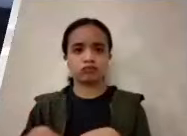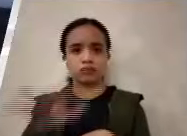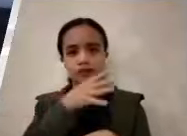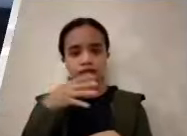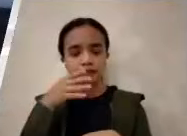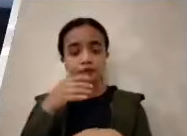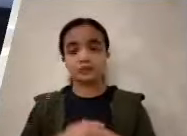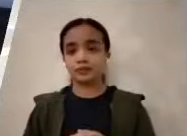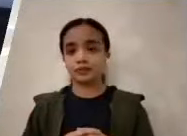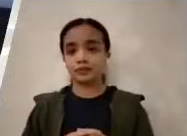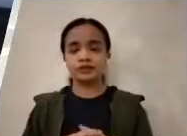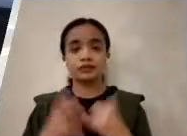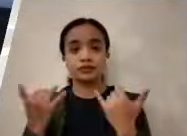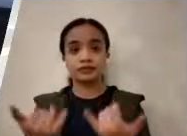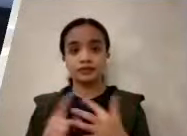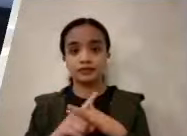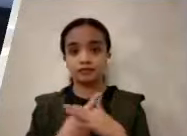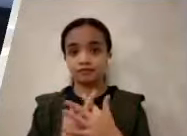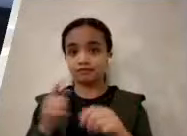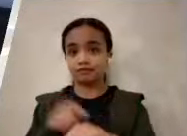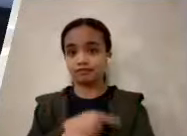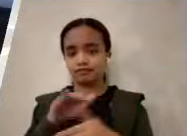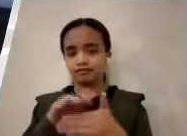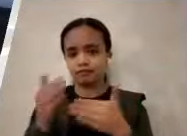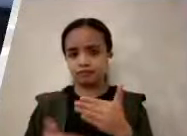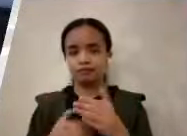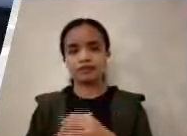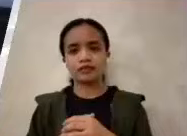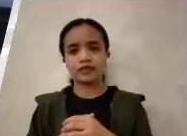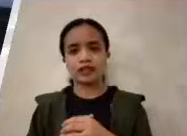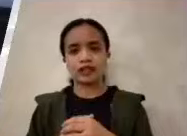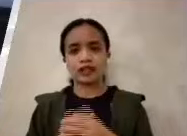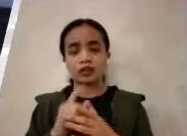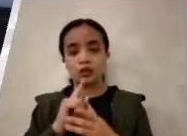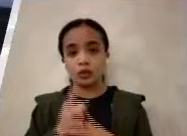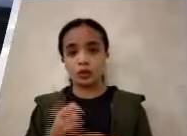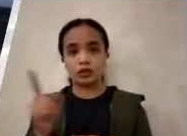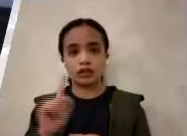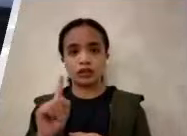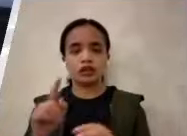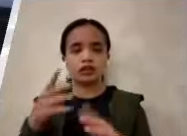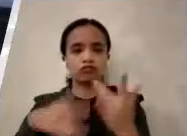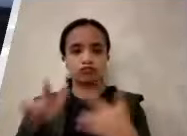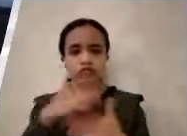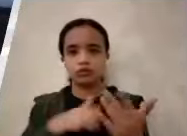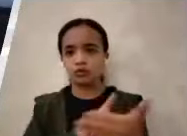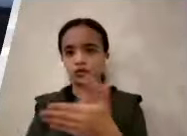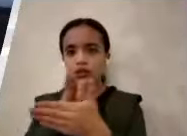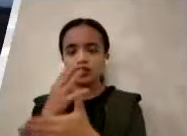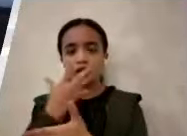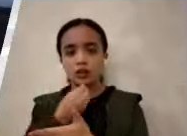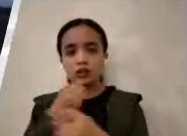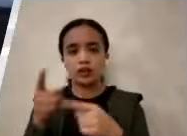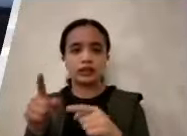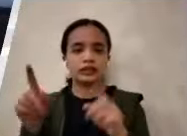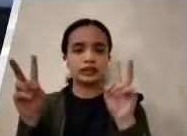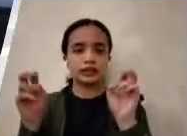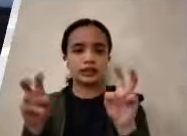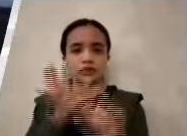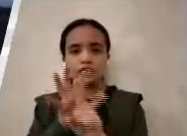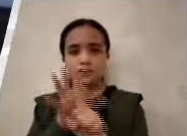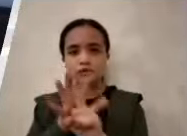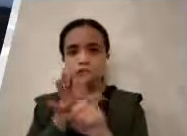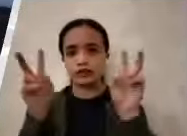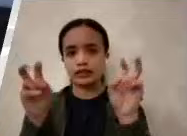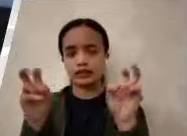At ngayong umpisa ng long weekend, sige na rin ang pamamasyal ng ilan sa sikat na theme park sa Santa Rosa, Laguna. At nakatutok